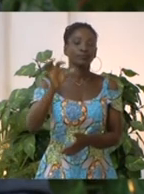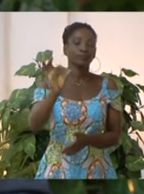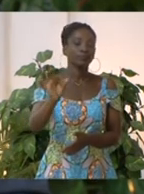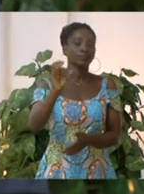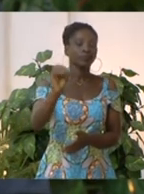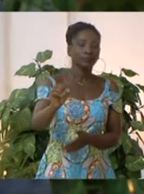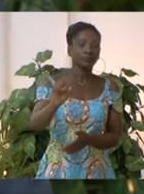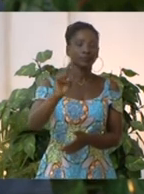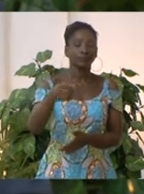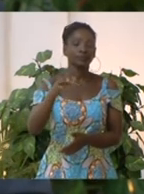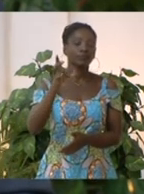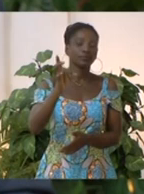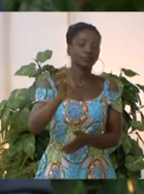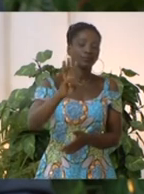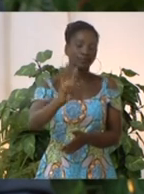90,74%.